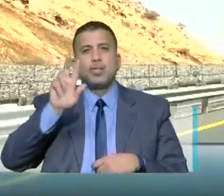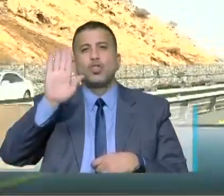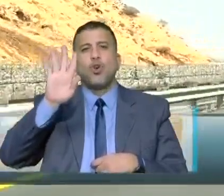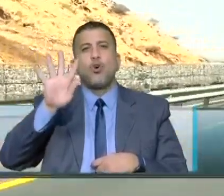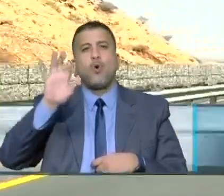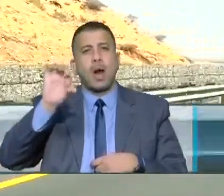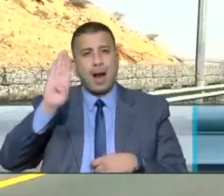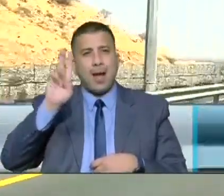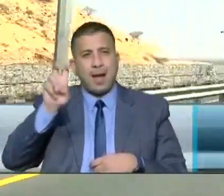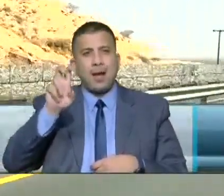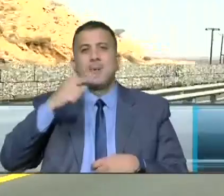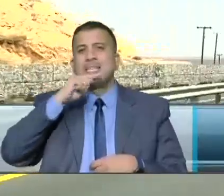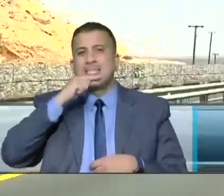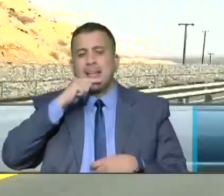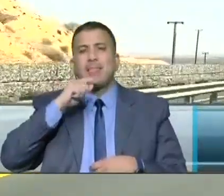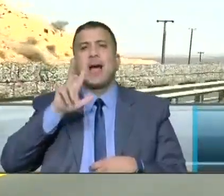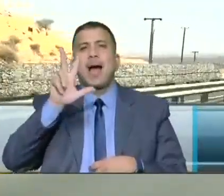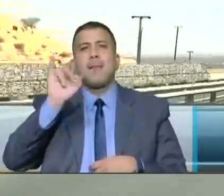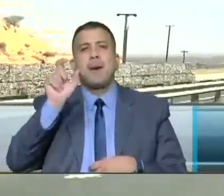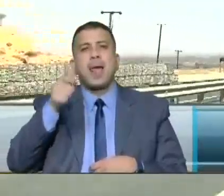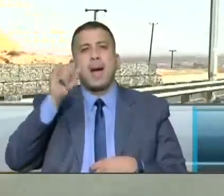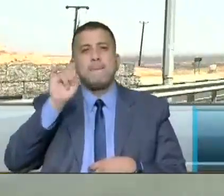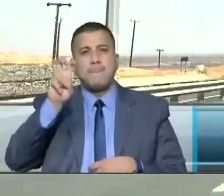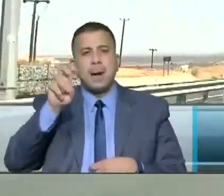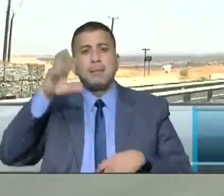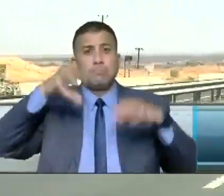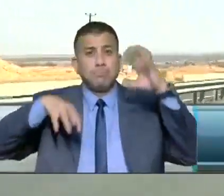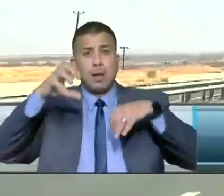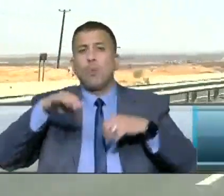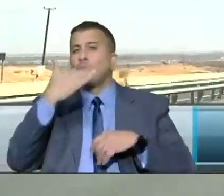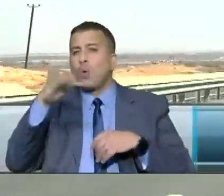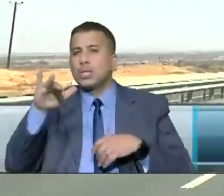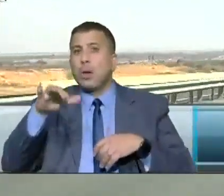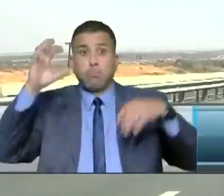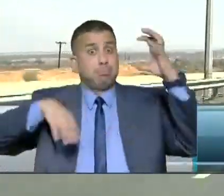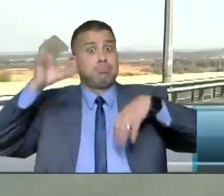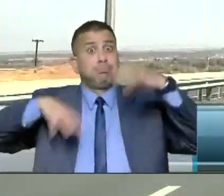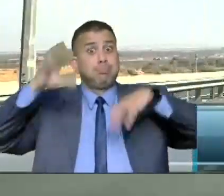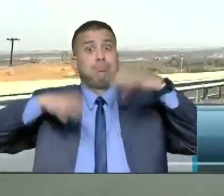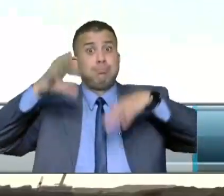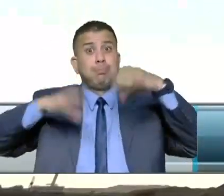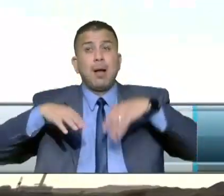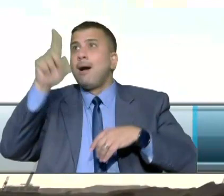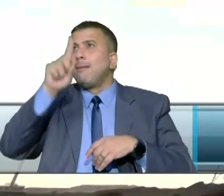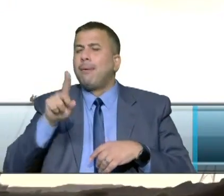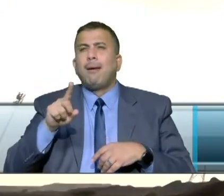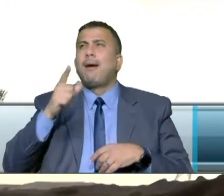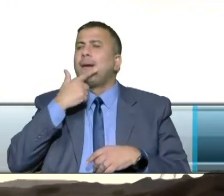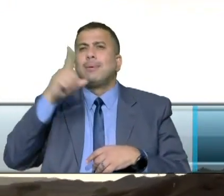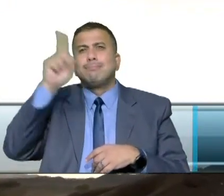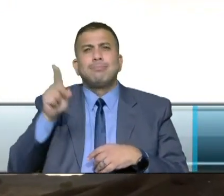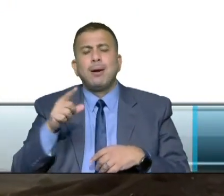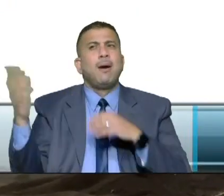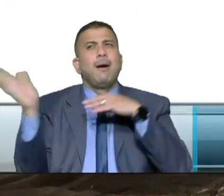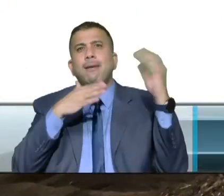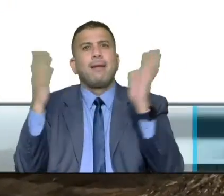وشوكه ومدينه الذيد والمنامه وتراوحت الامطار ما بين المتوسطه والغزير مصحوبه ببرق ورعد ورياح